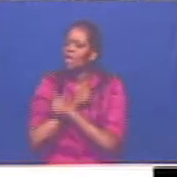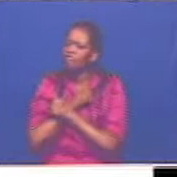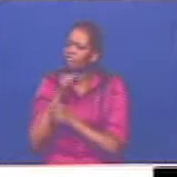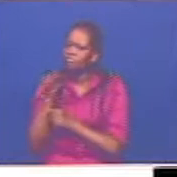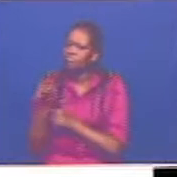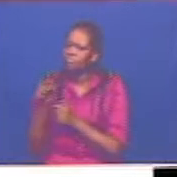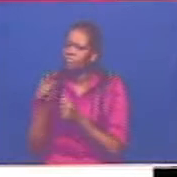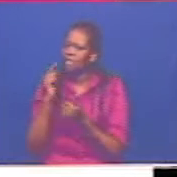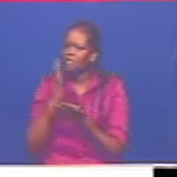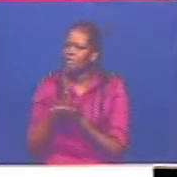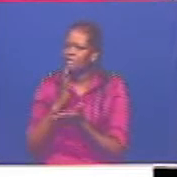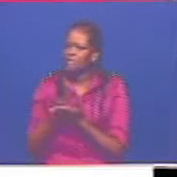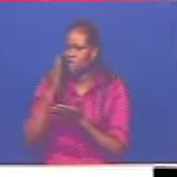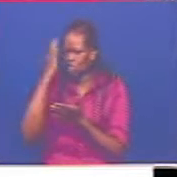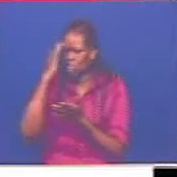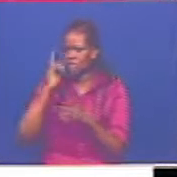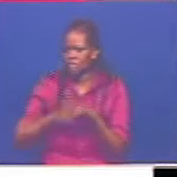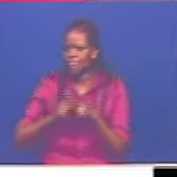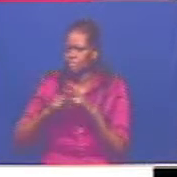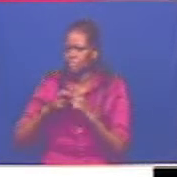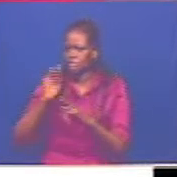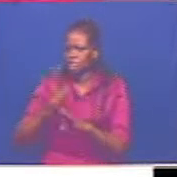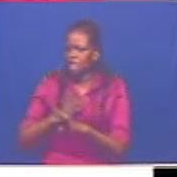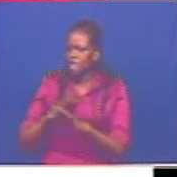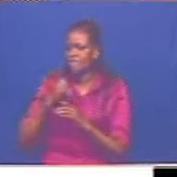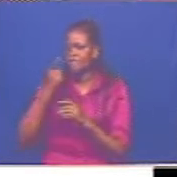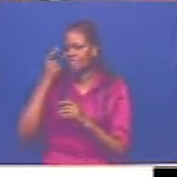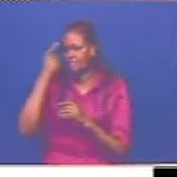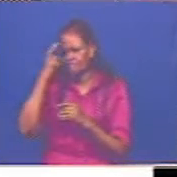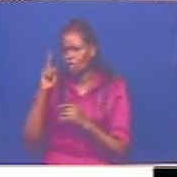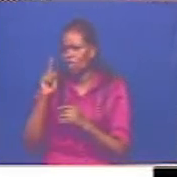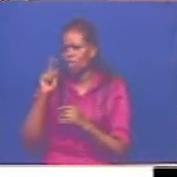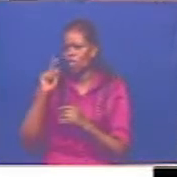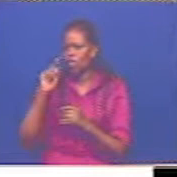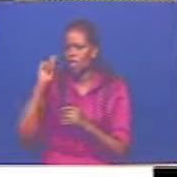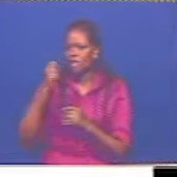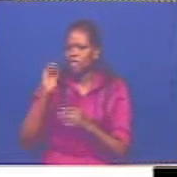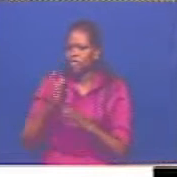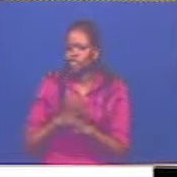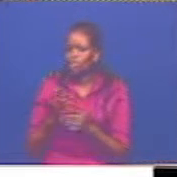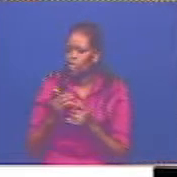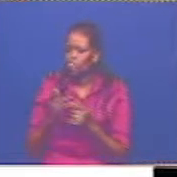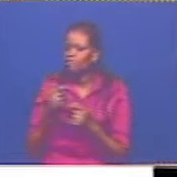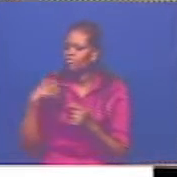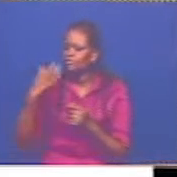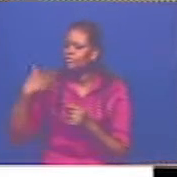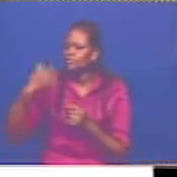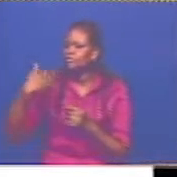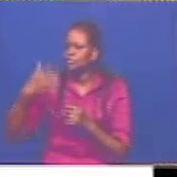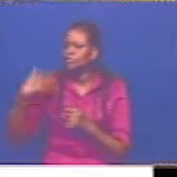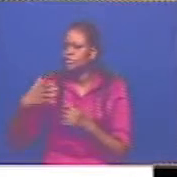sure leo ukianza kupiga track, kwa sababu watu wanashika kile wanachokiona. If you're playing bongo kila siku na mwanadamu kila